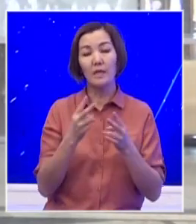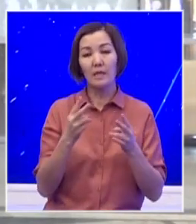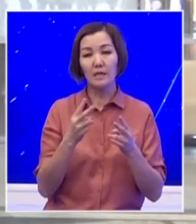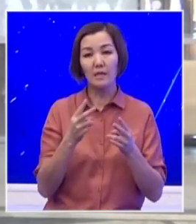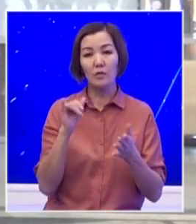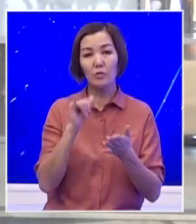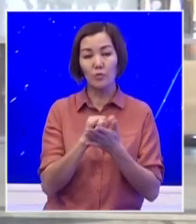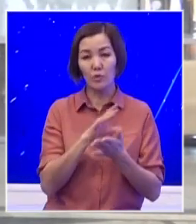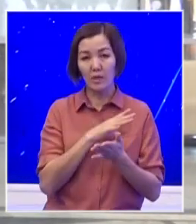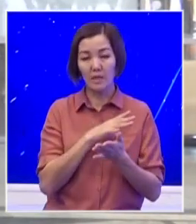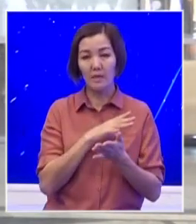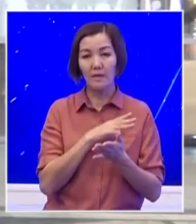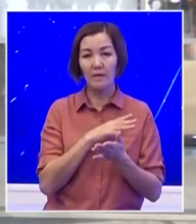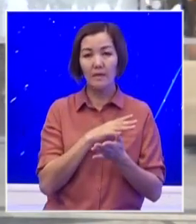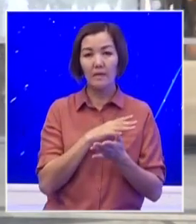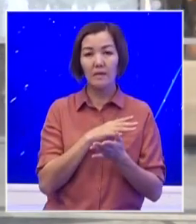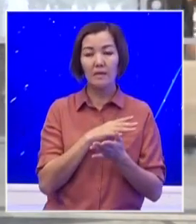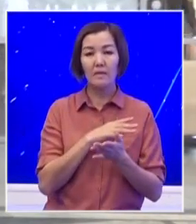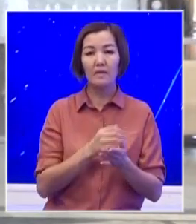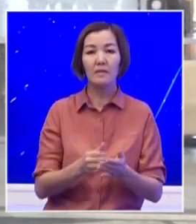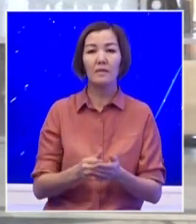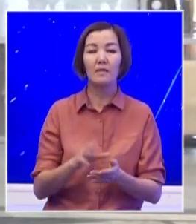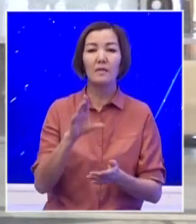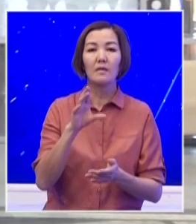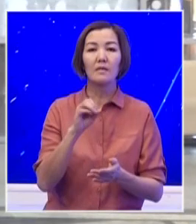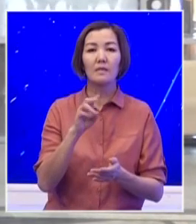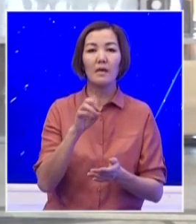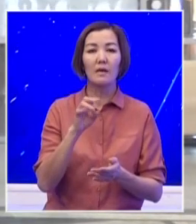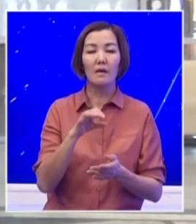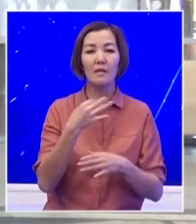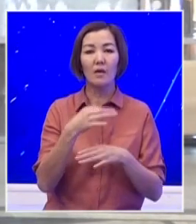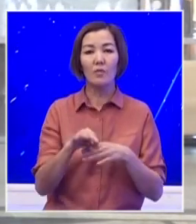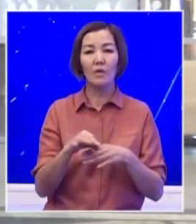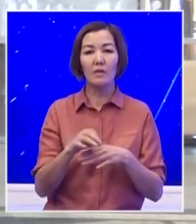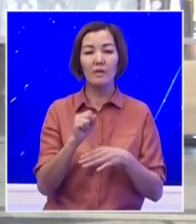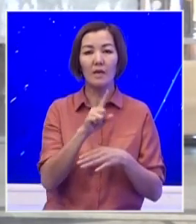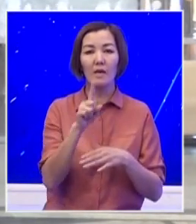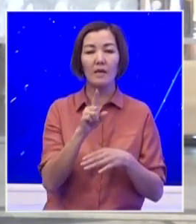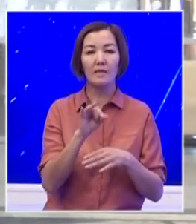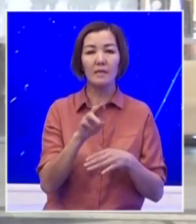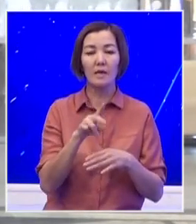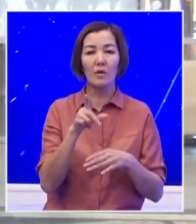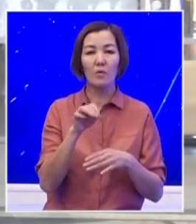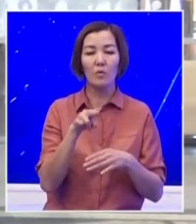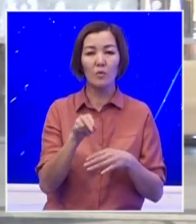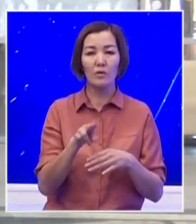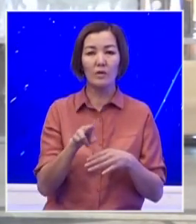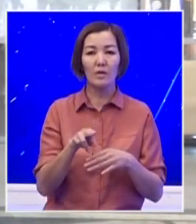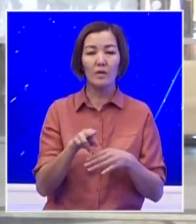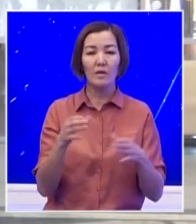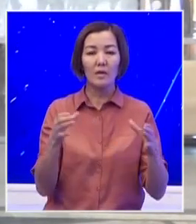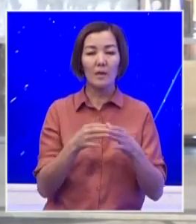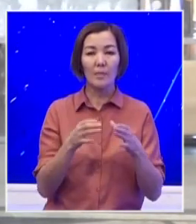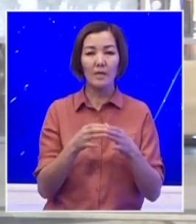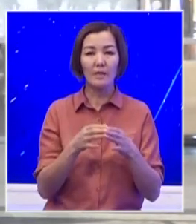соны орнаттық. Сүнген Сарқан ауданында Азия Голд, ТОО Азия Голд